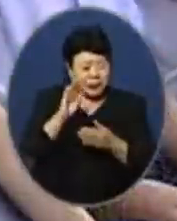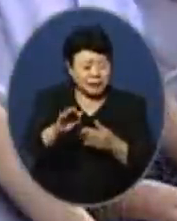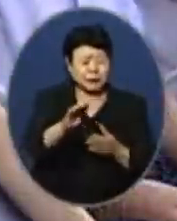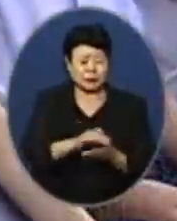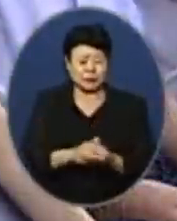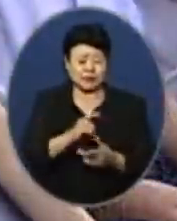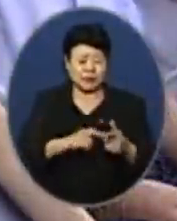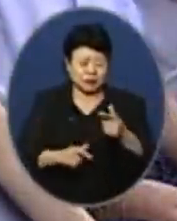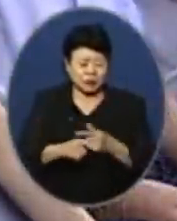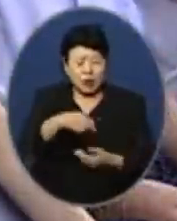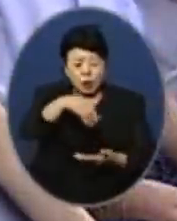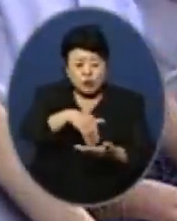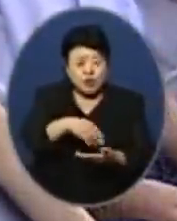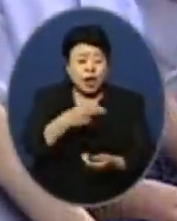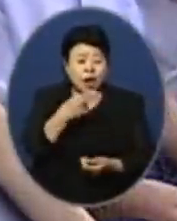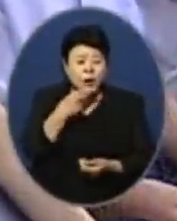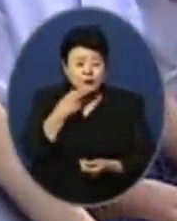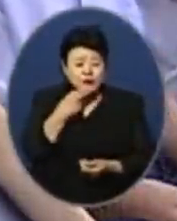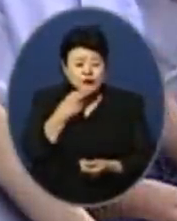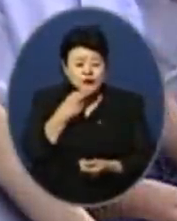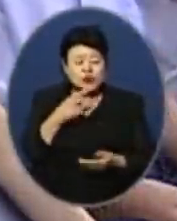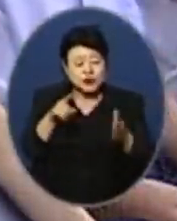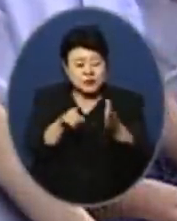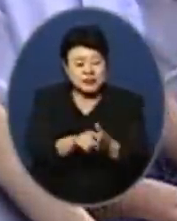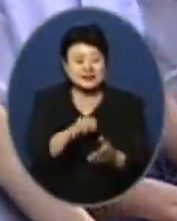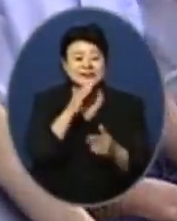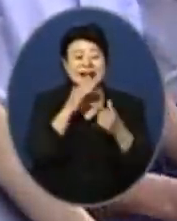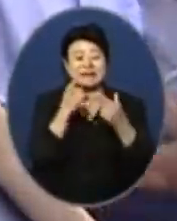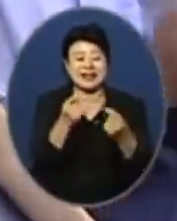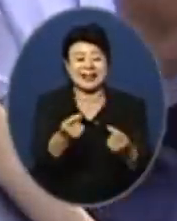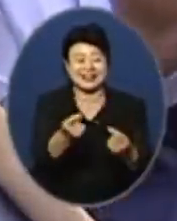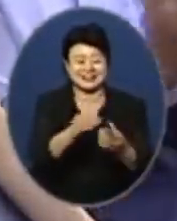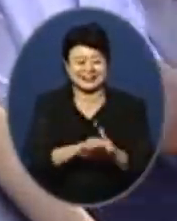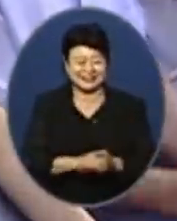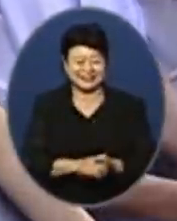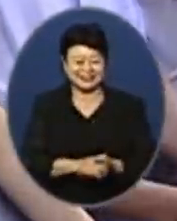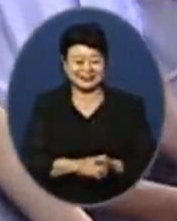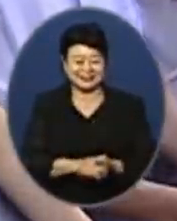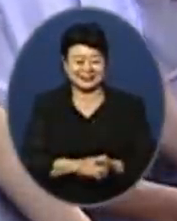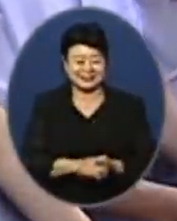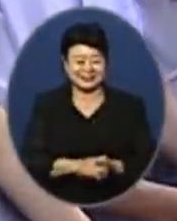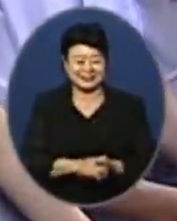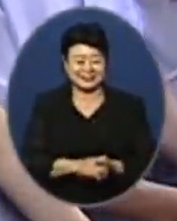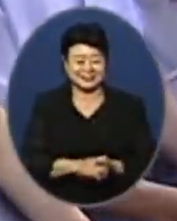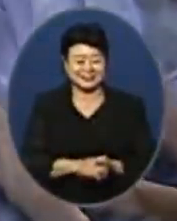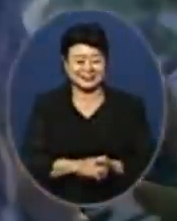내세에 후회할 것이 없는 줄 믿으시면 아멘하시기 바랍니다.